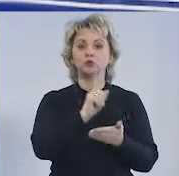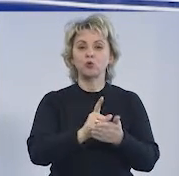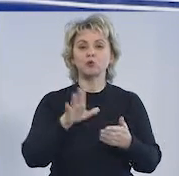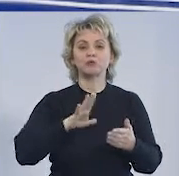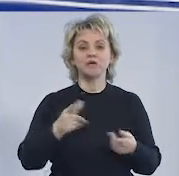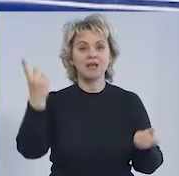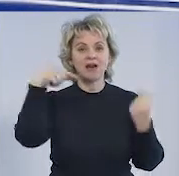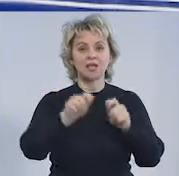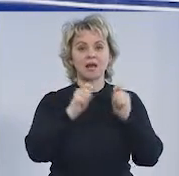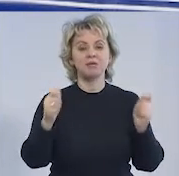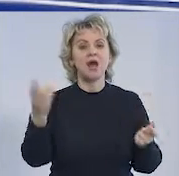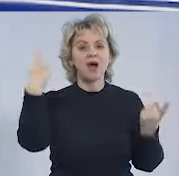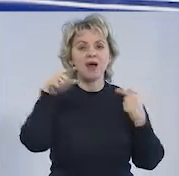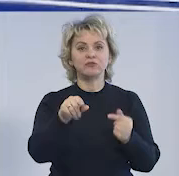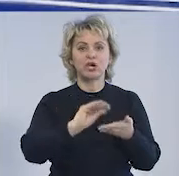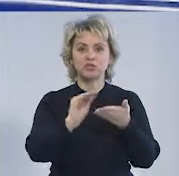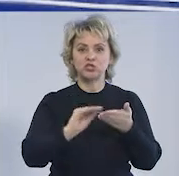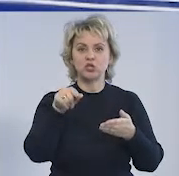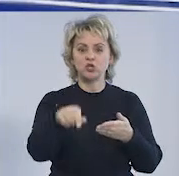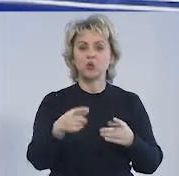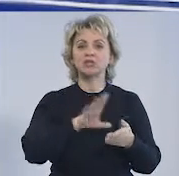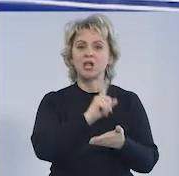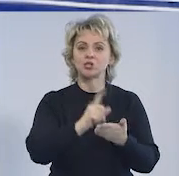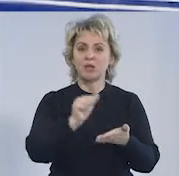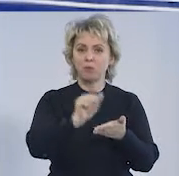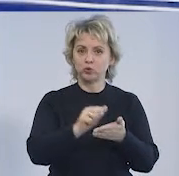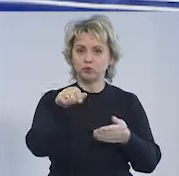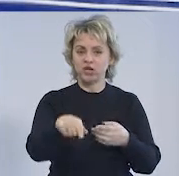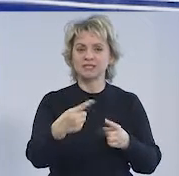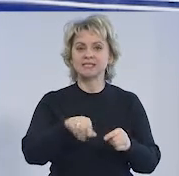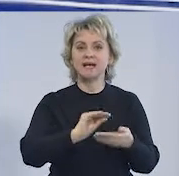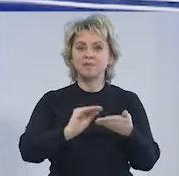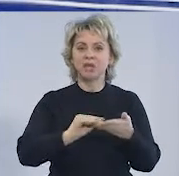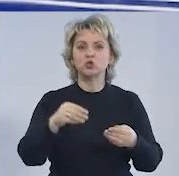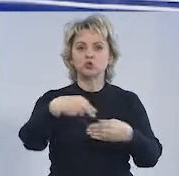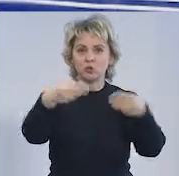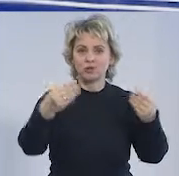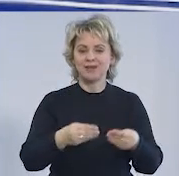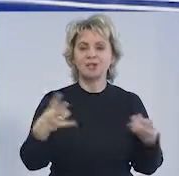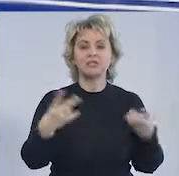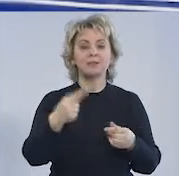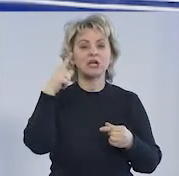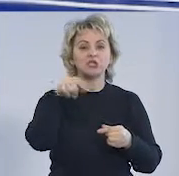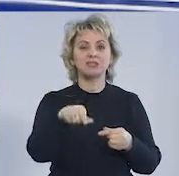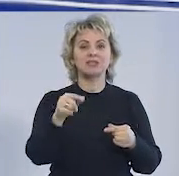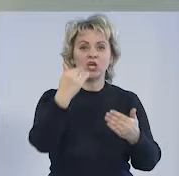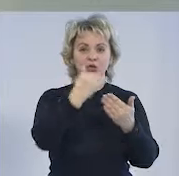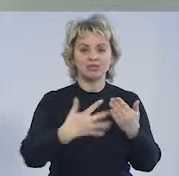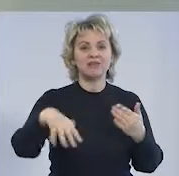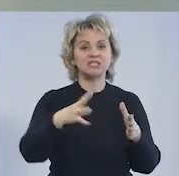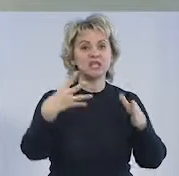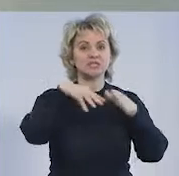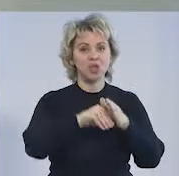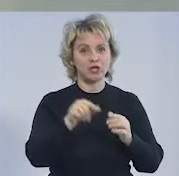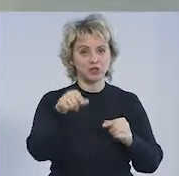автором открытия, автором серьезной монографии, его статьи должны публиковаться в рецензируемых журналах. Необходимо ознакомиться вот с критериями значимости. Это